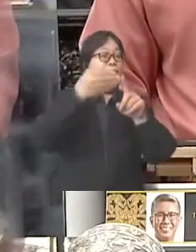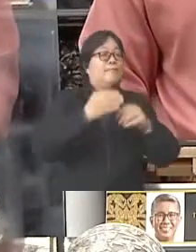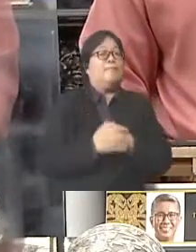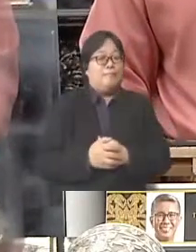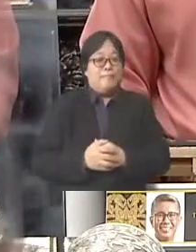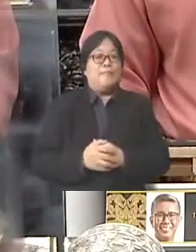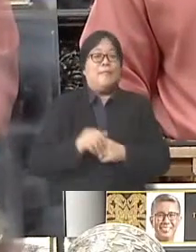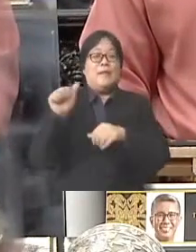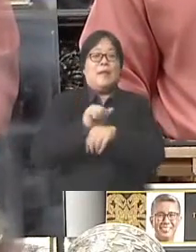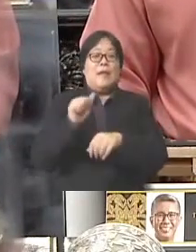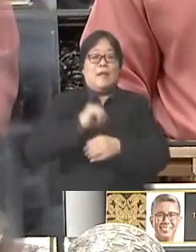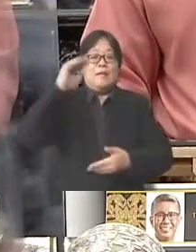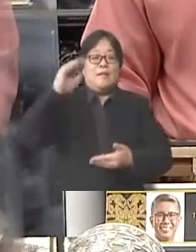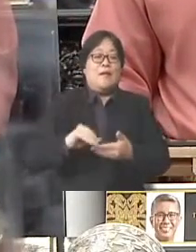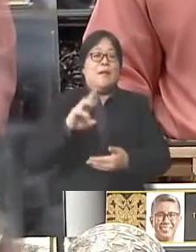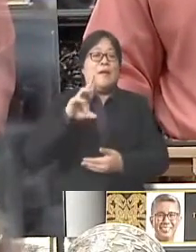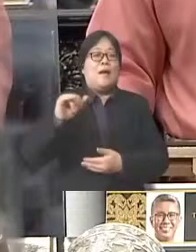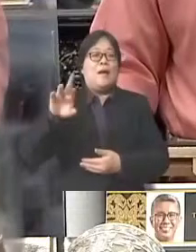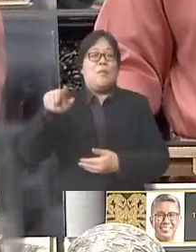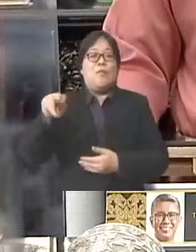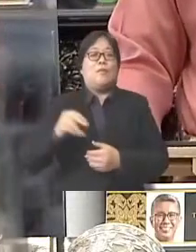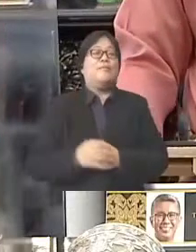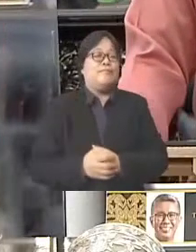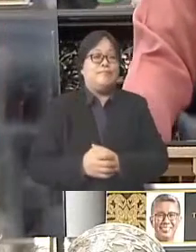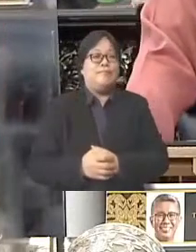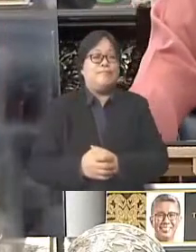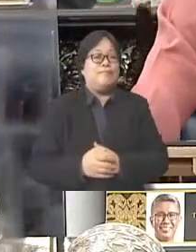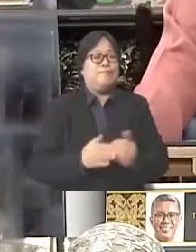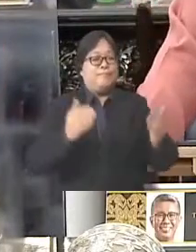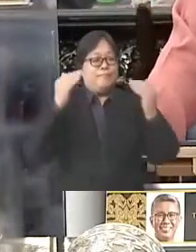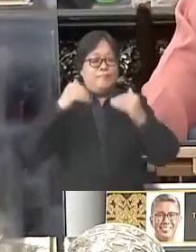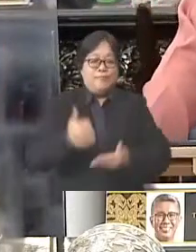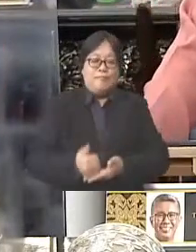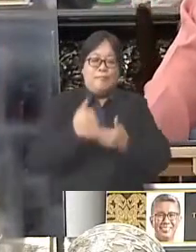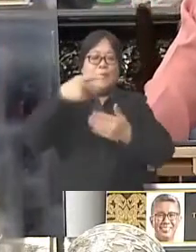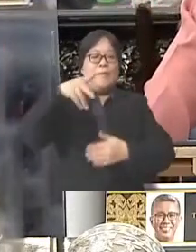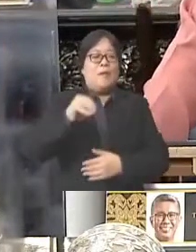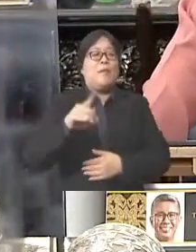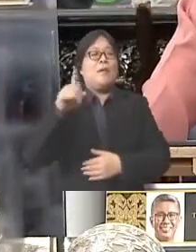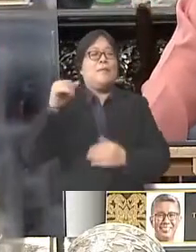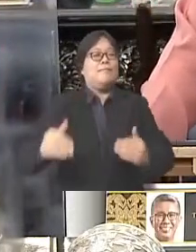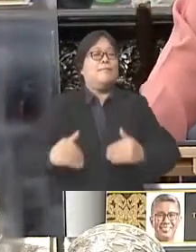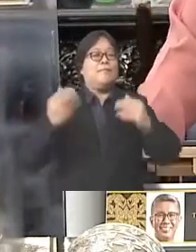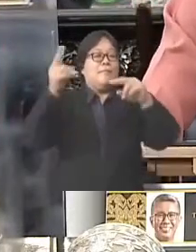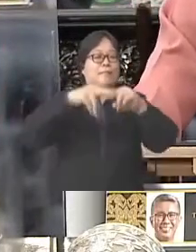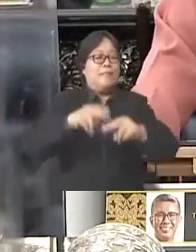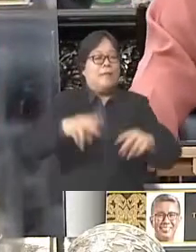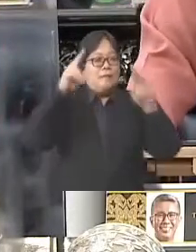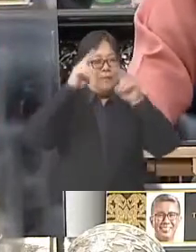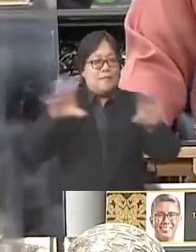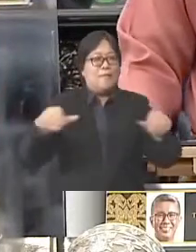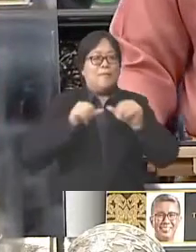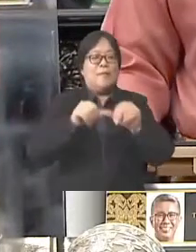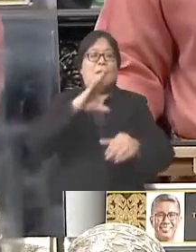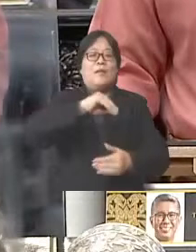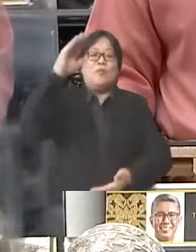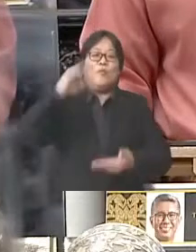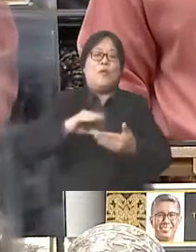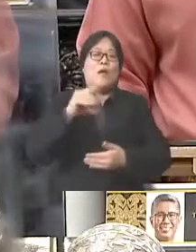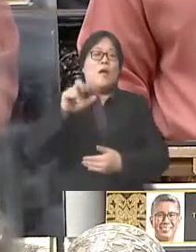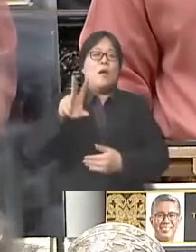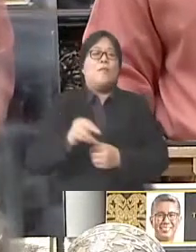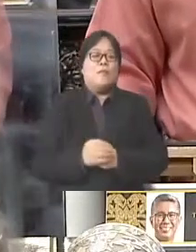peralihan amalan-amalan rendah karbon Selain itu untuk membantu pmks meningkatkan amalan Lestari dan rendah karbon